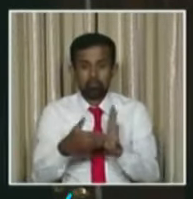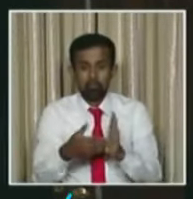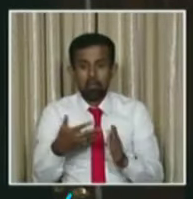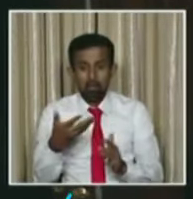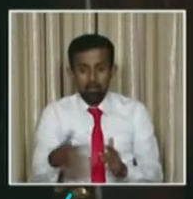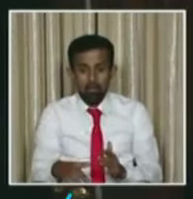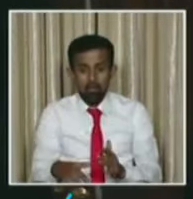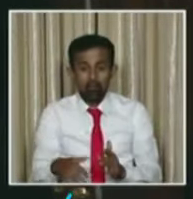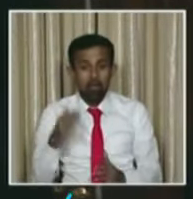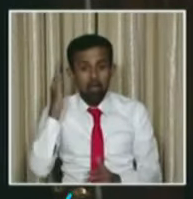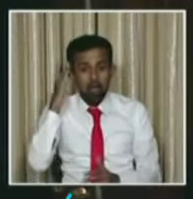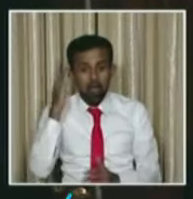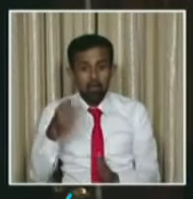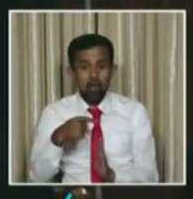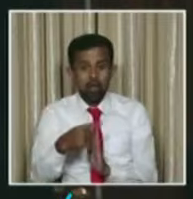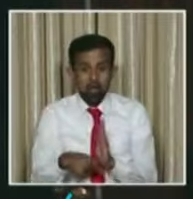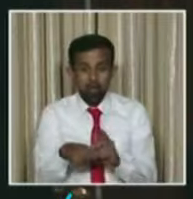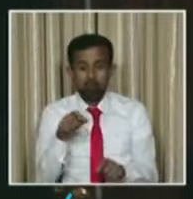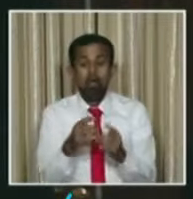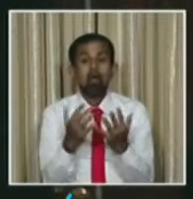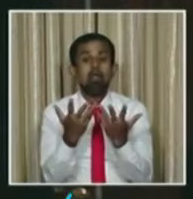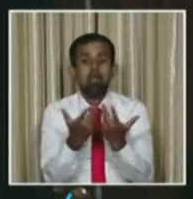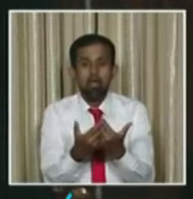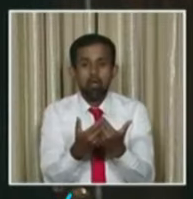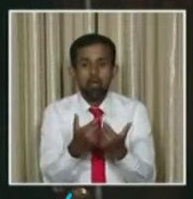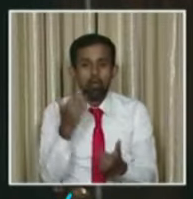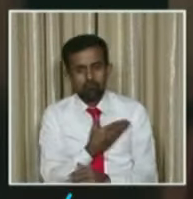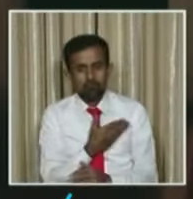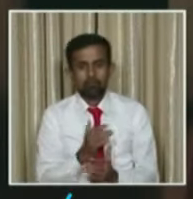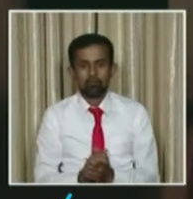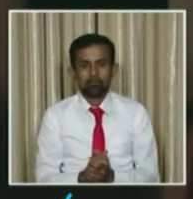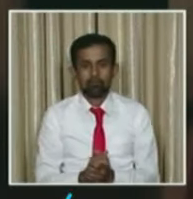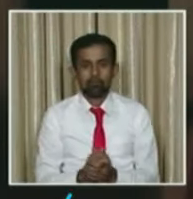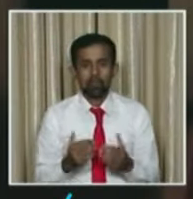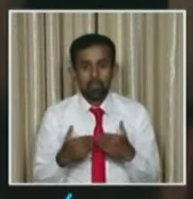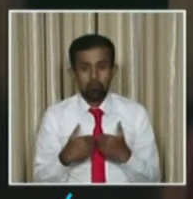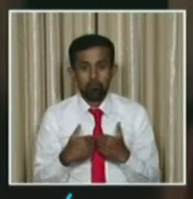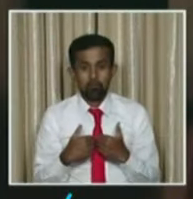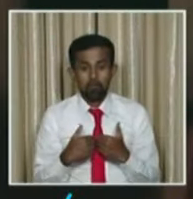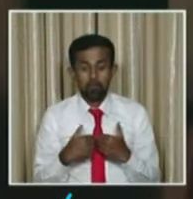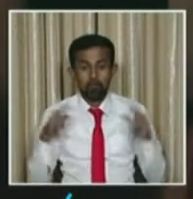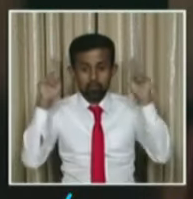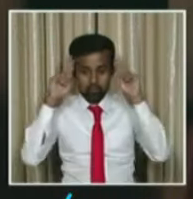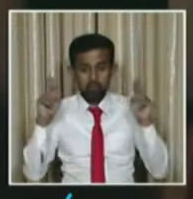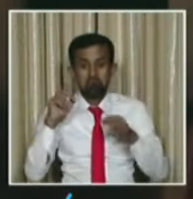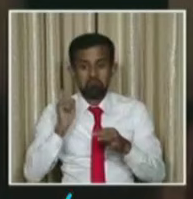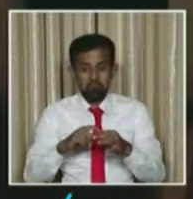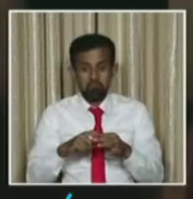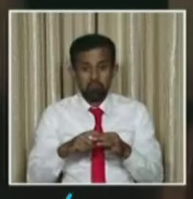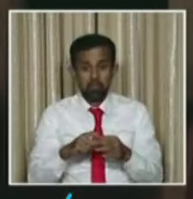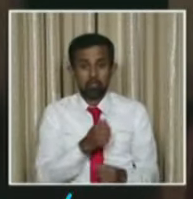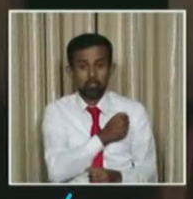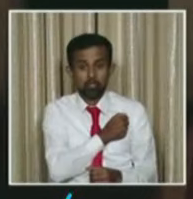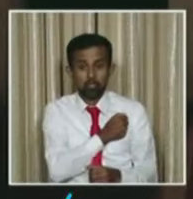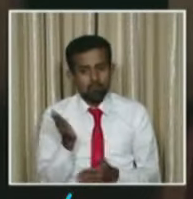පත්වෙච්ච ඒ කාන්තාවන්ගේ ශ්‍රී ලාංකිකයන්ගේ ප්‍රමාණය ඔබතුමේ නිශ්චිතව කියනවාද අපේ ජාත්‍යන්තරව ඔය වගේ ප්‍රශ්න කරන